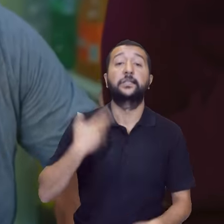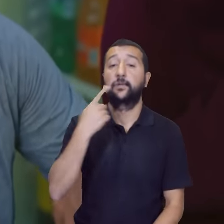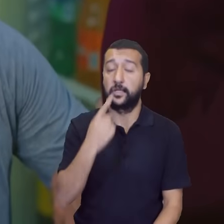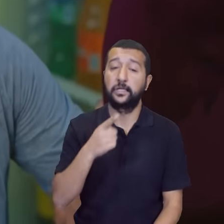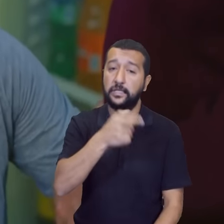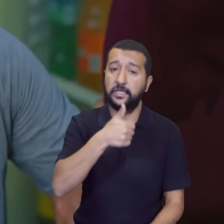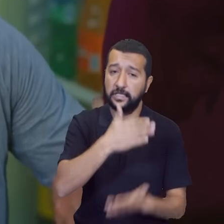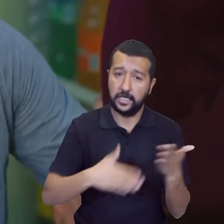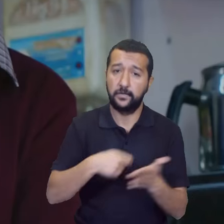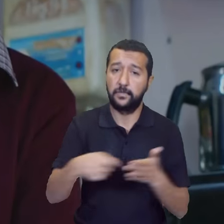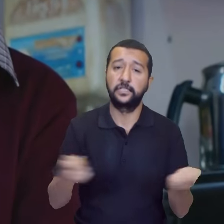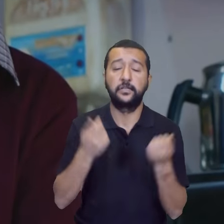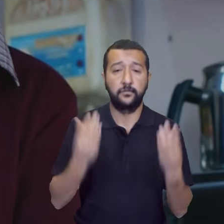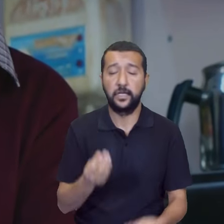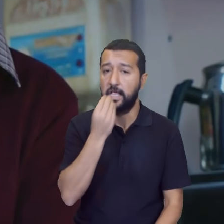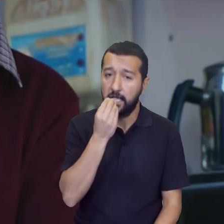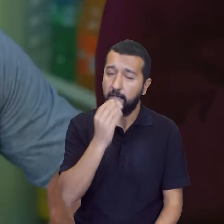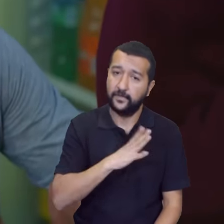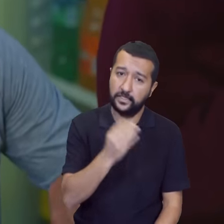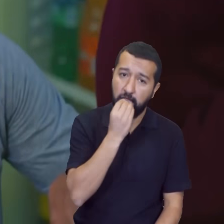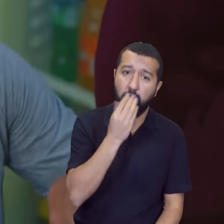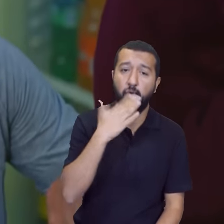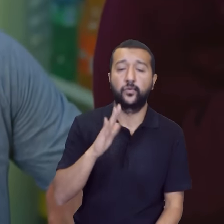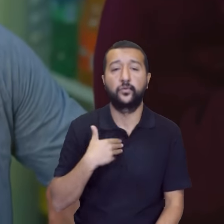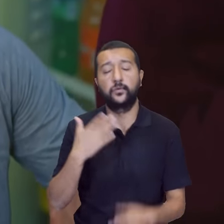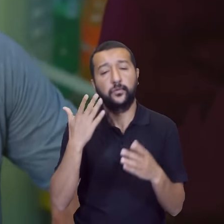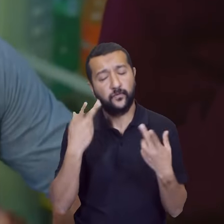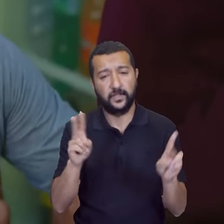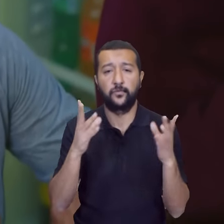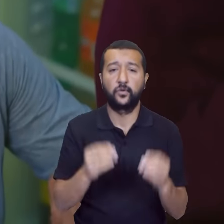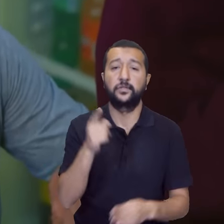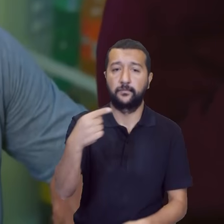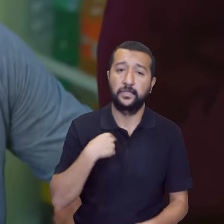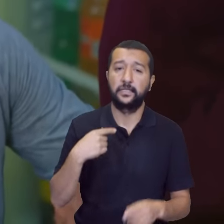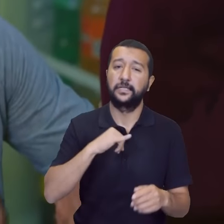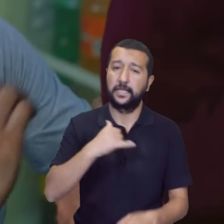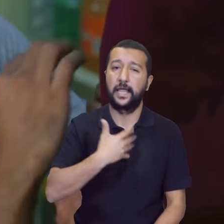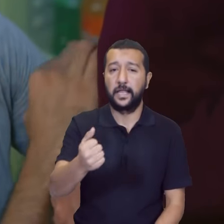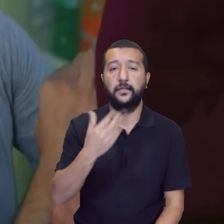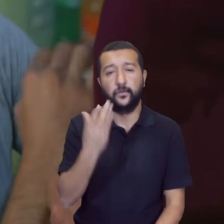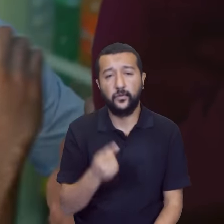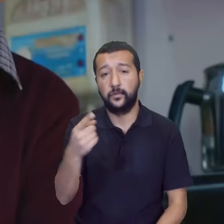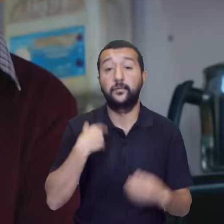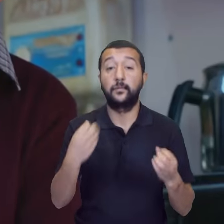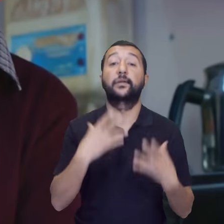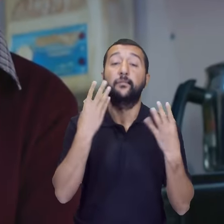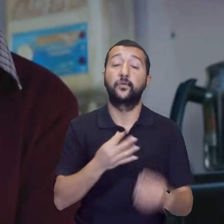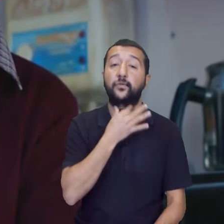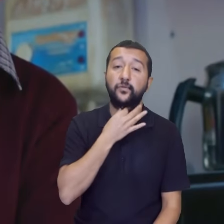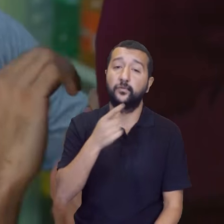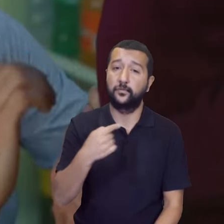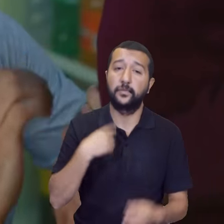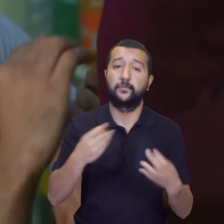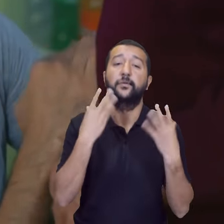istemem. Yarım maaşı da çalışırım. Yemek varsa yerim. Yoksa kuru ekmek derim usta. Yeter ki sen beni yanına al. Yeter ki bırakma. Ne olursun usta,